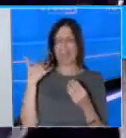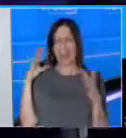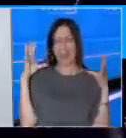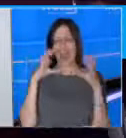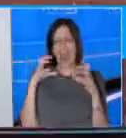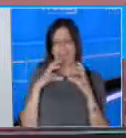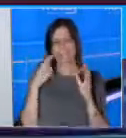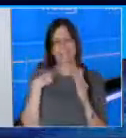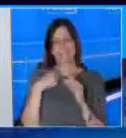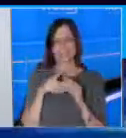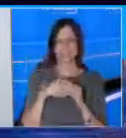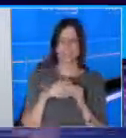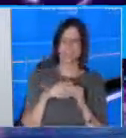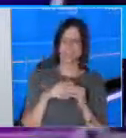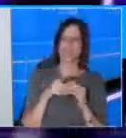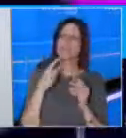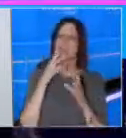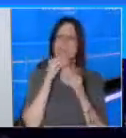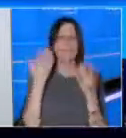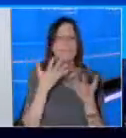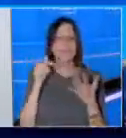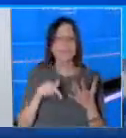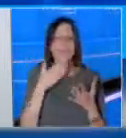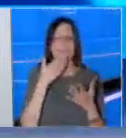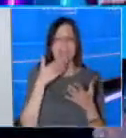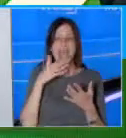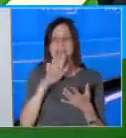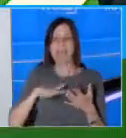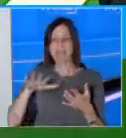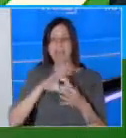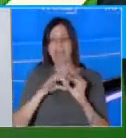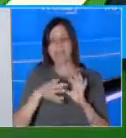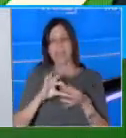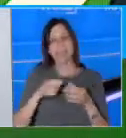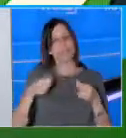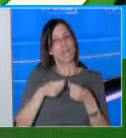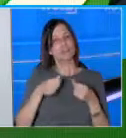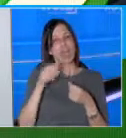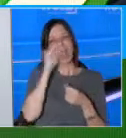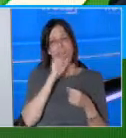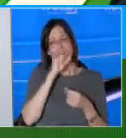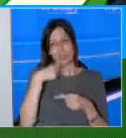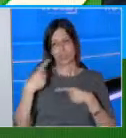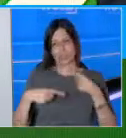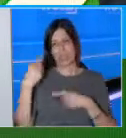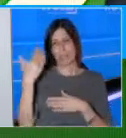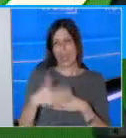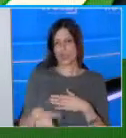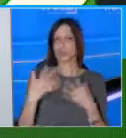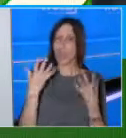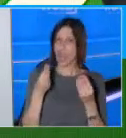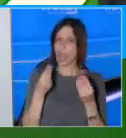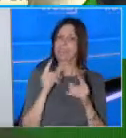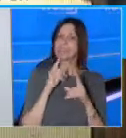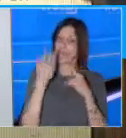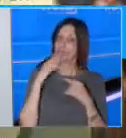בחצי הגמר. בוא נדבר על מה שקורה כאן בישראל ברשתות החברתיות, בנוגע לאירוויזיון בשנים האחרונות. הרבה שיח,